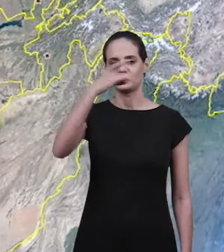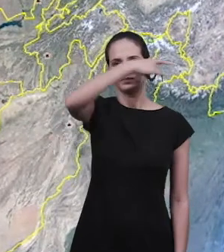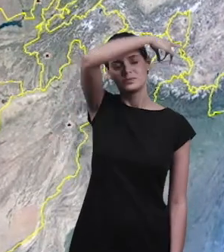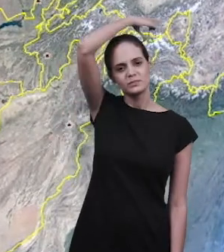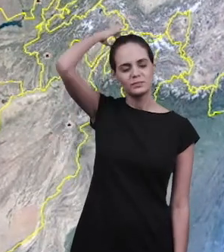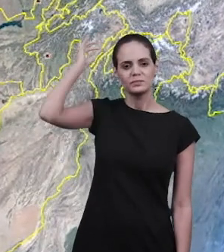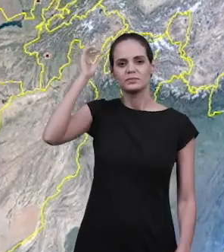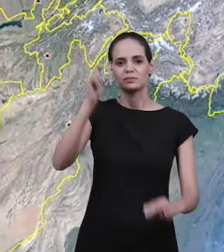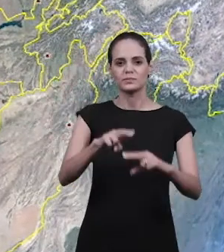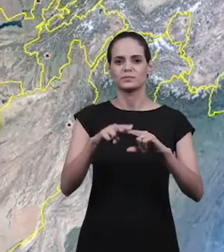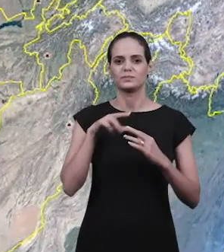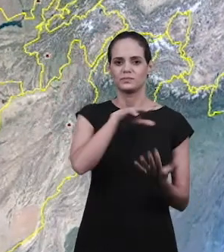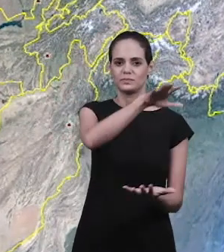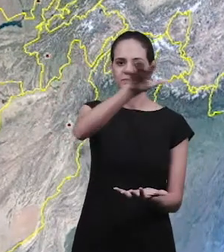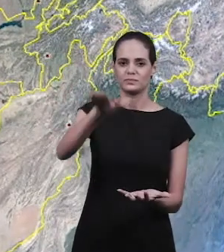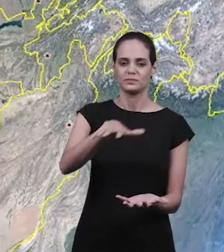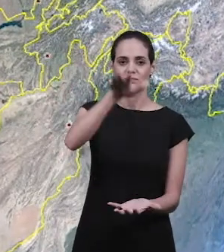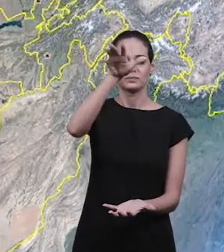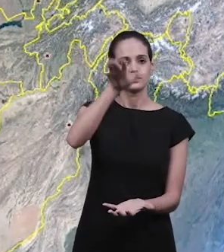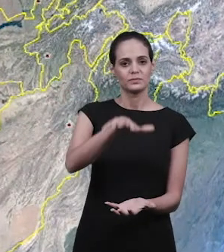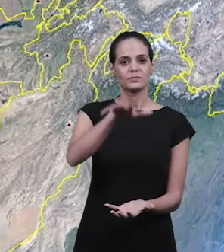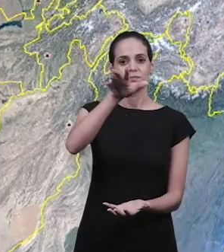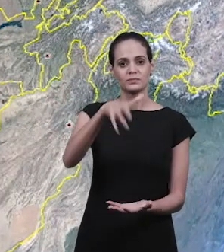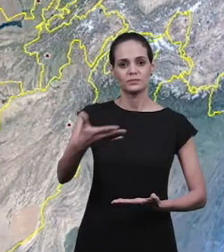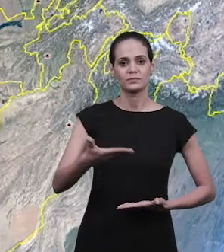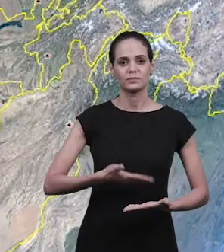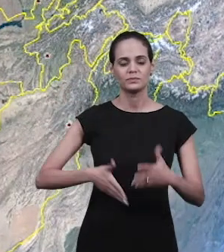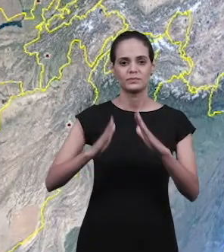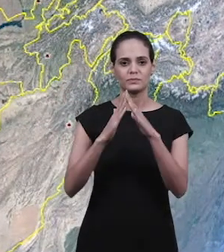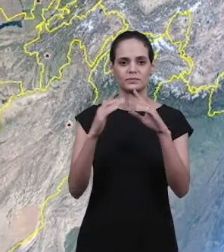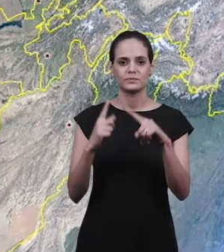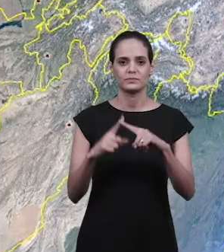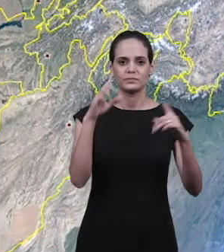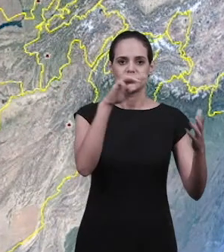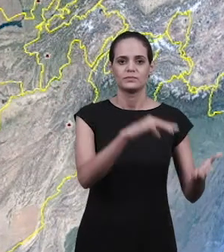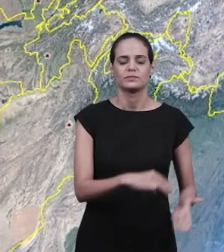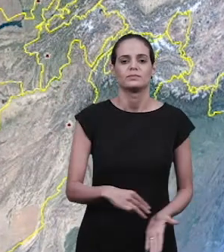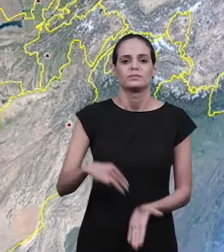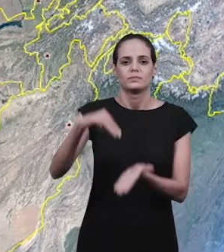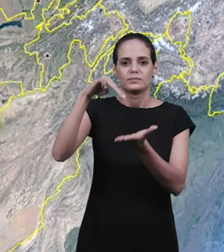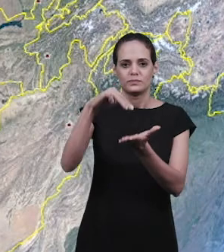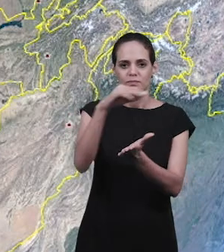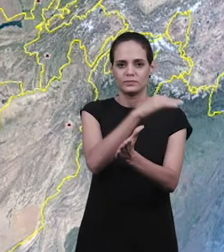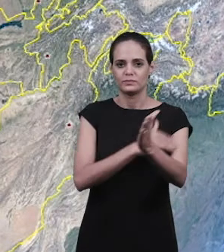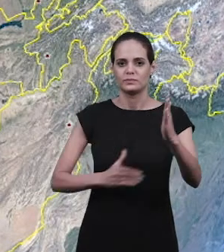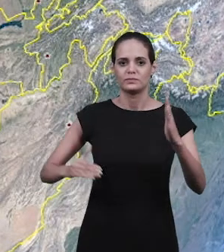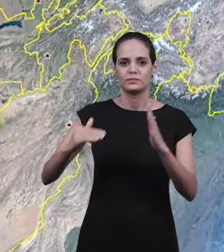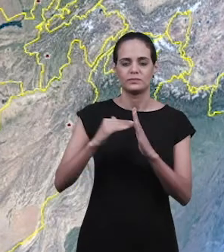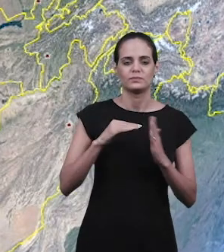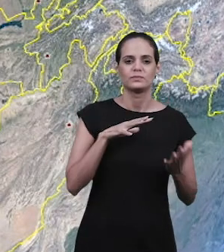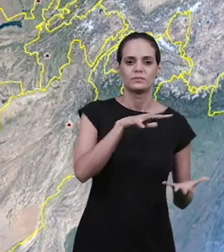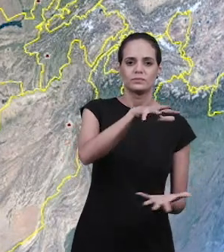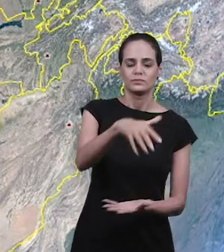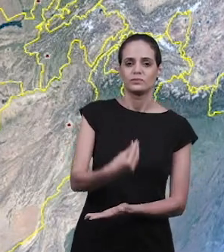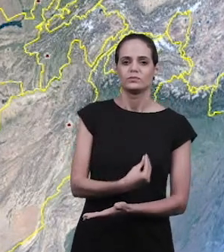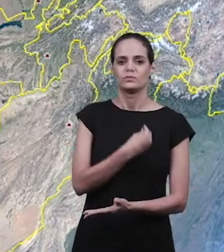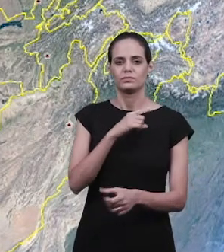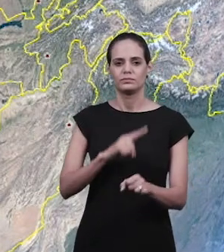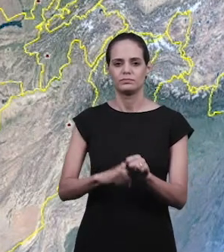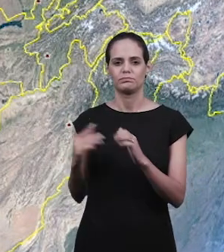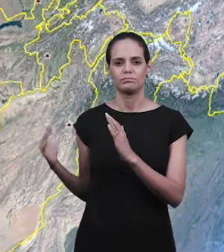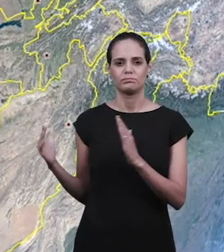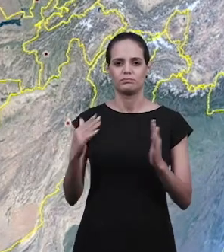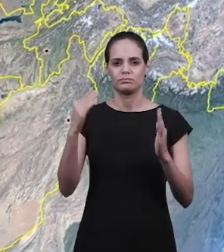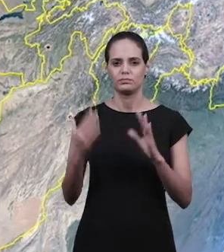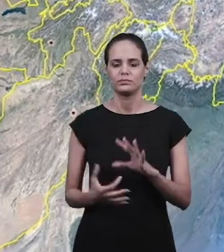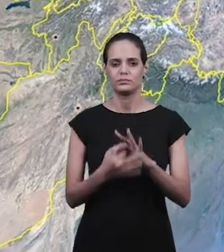même esprit. À travers le système de transmission, les membres de l'Église chrétienne Maranatha de toute la planète